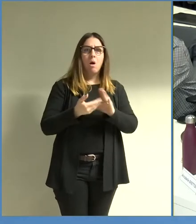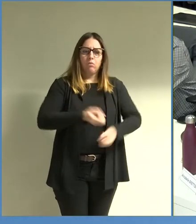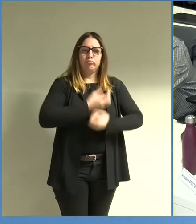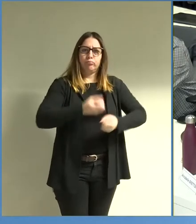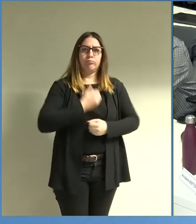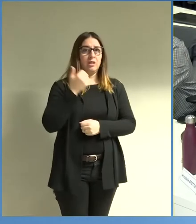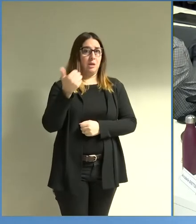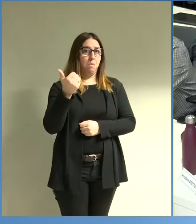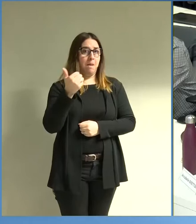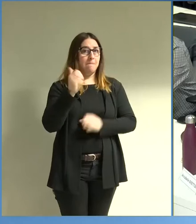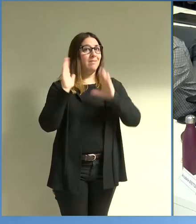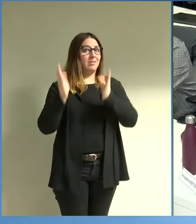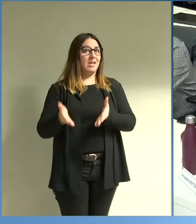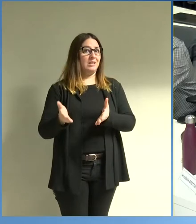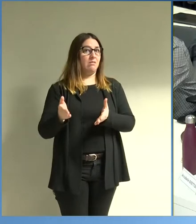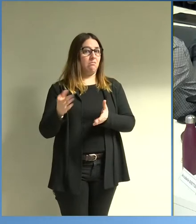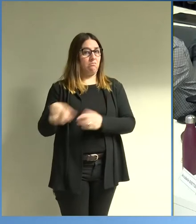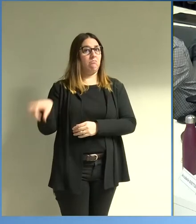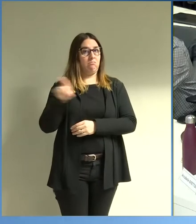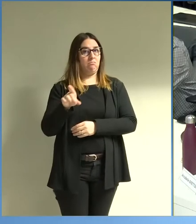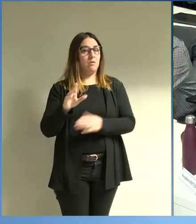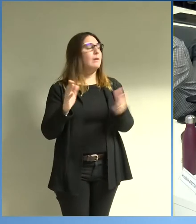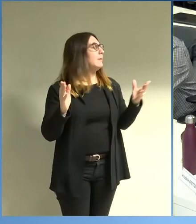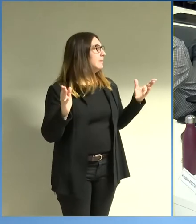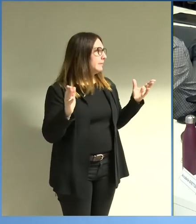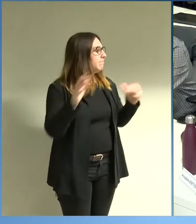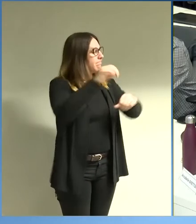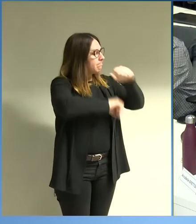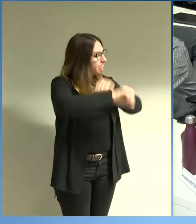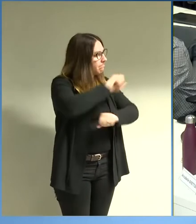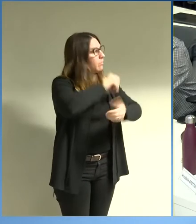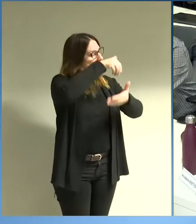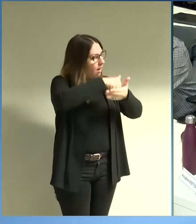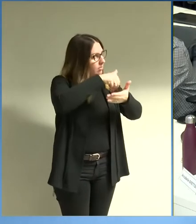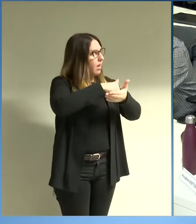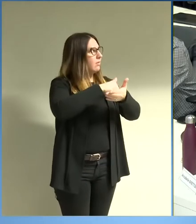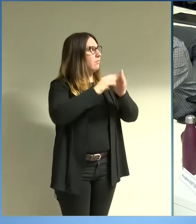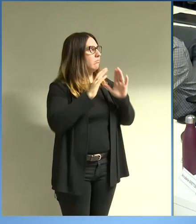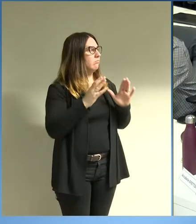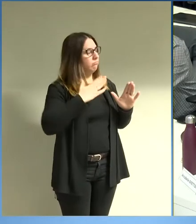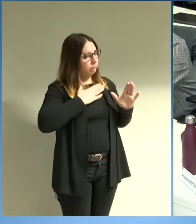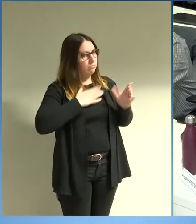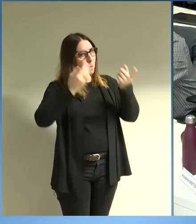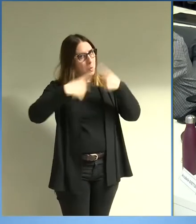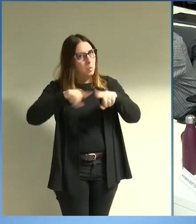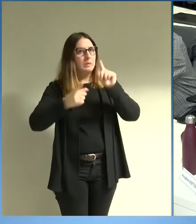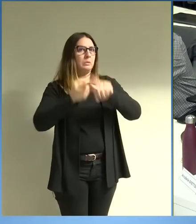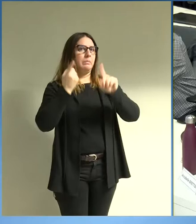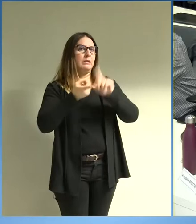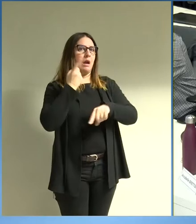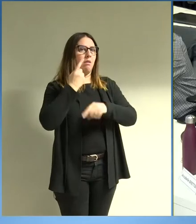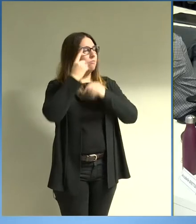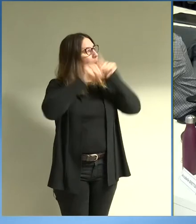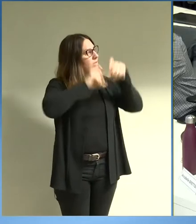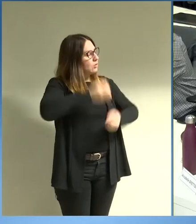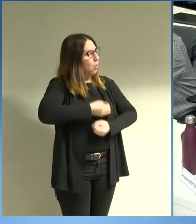qui ont réagi en nous disant que l'oracle organisation interne avec leurs commissions spécifiques de questions